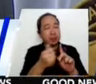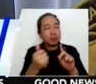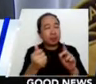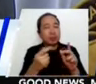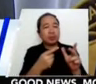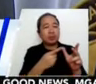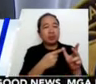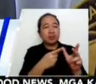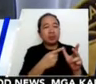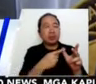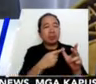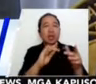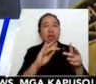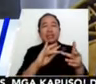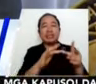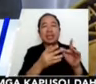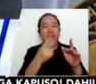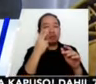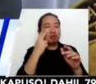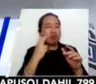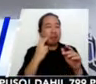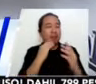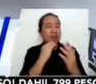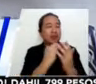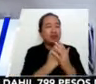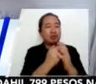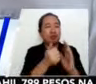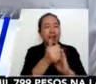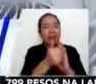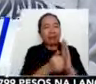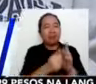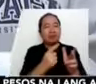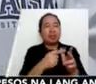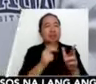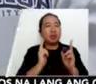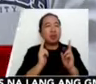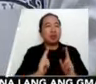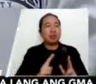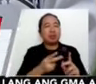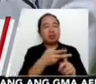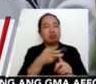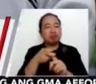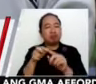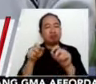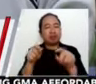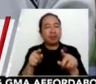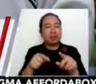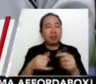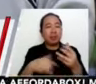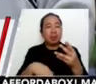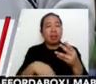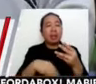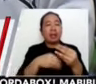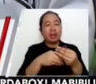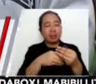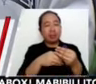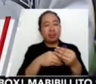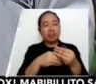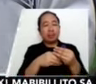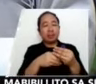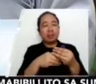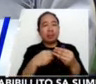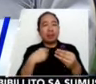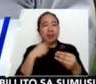Cybercrime Prevention Act at Human Trafficking. Pipedit pa namin additional case ay kakasuhan namin ng simulation of